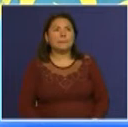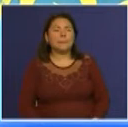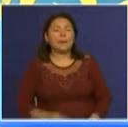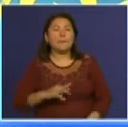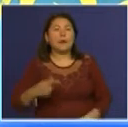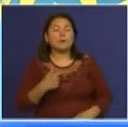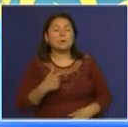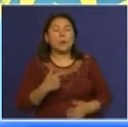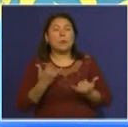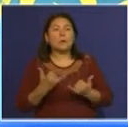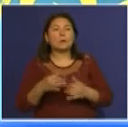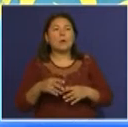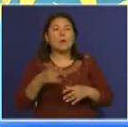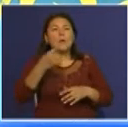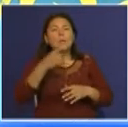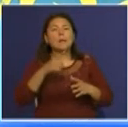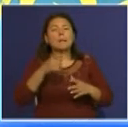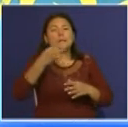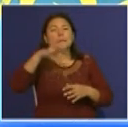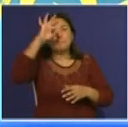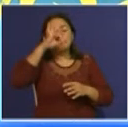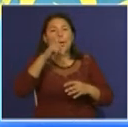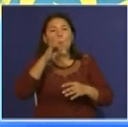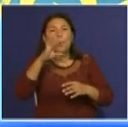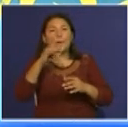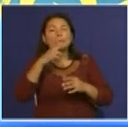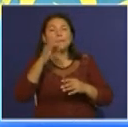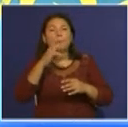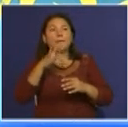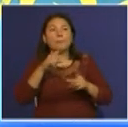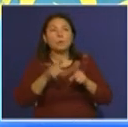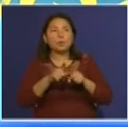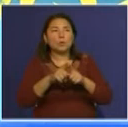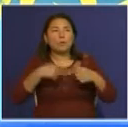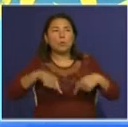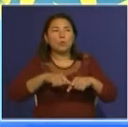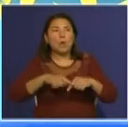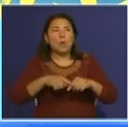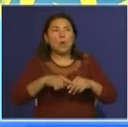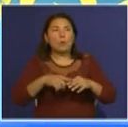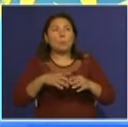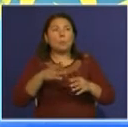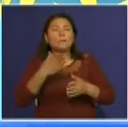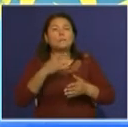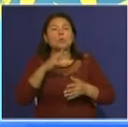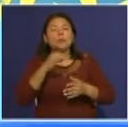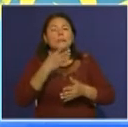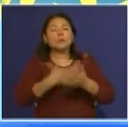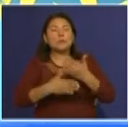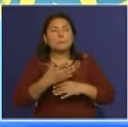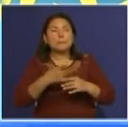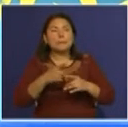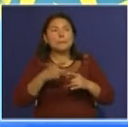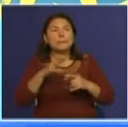Маңғыстау облысы көліктік бақылау инспекциясының, экология департаментінің, мүлік және жекешелендіру